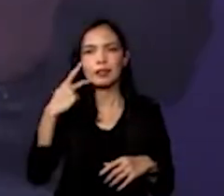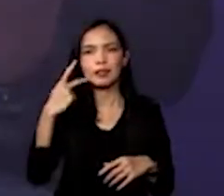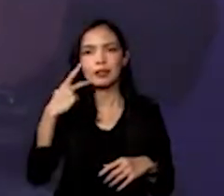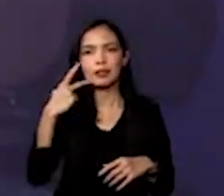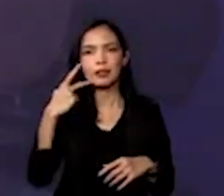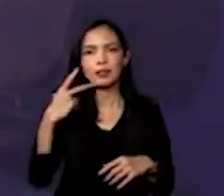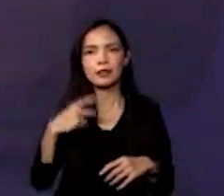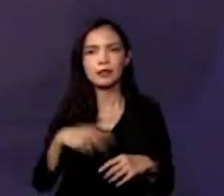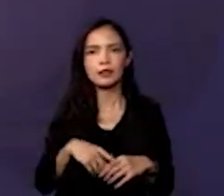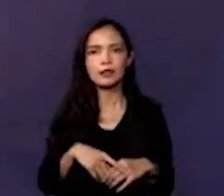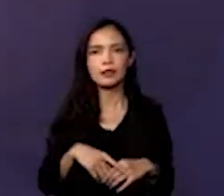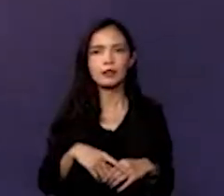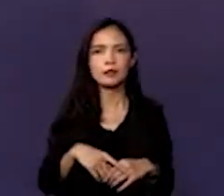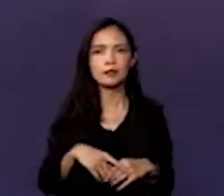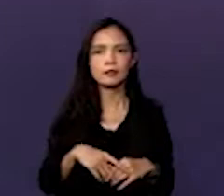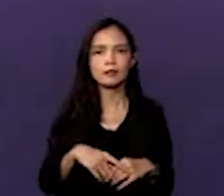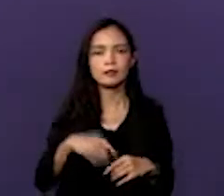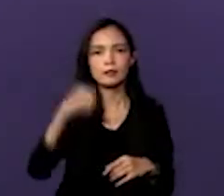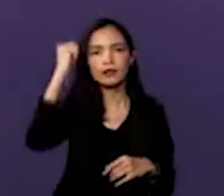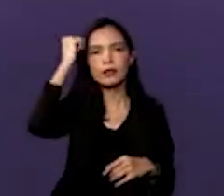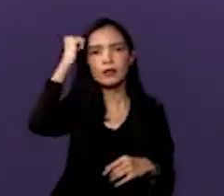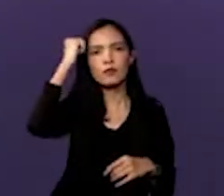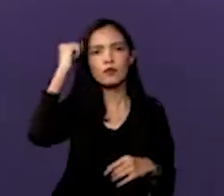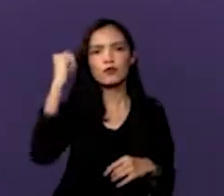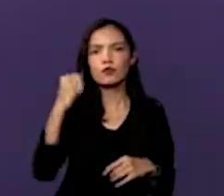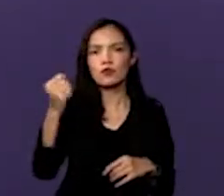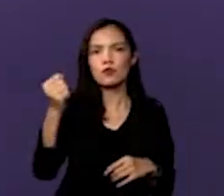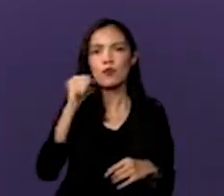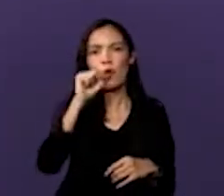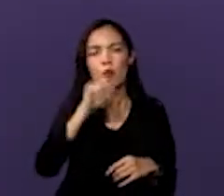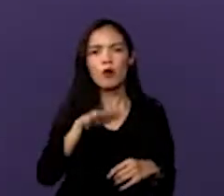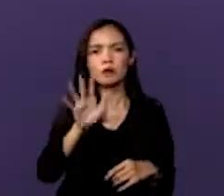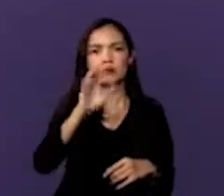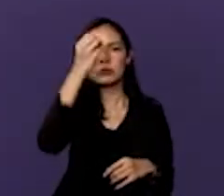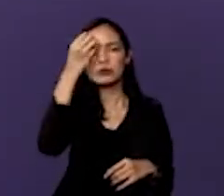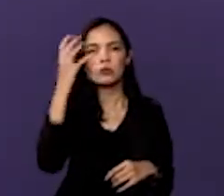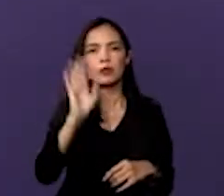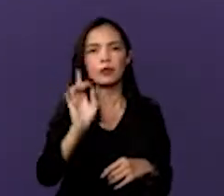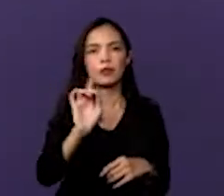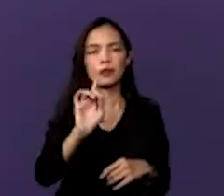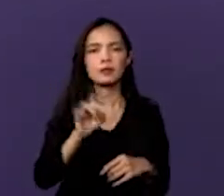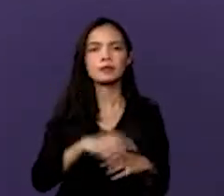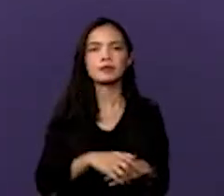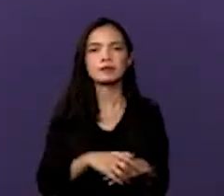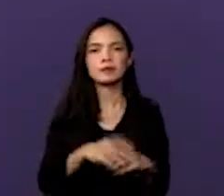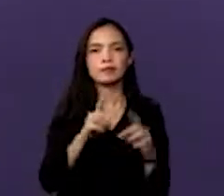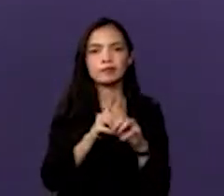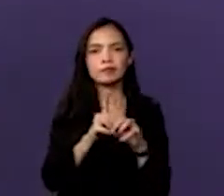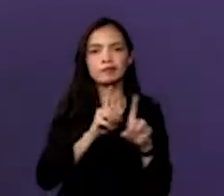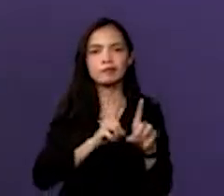keluargamu Ingat pesan Ibu jaga